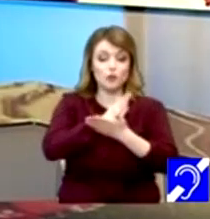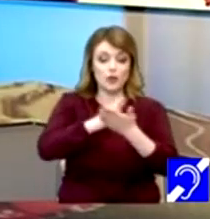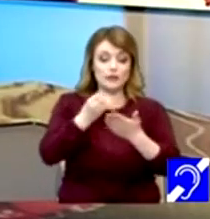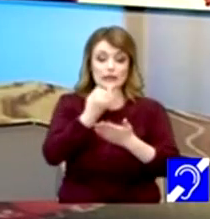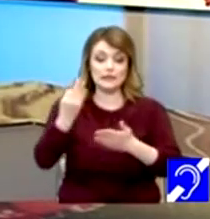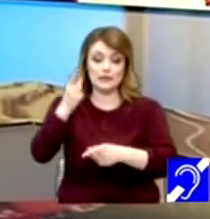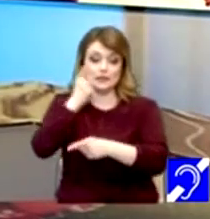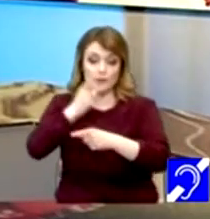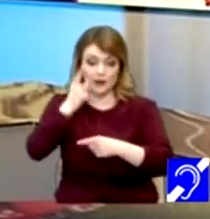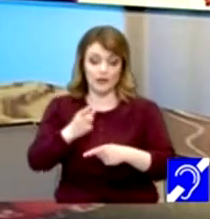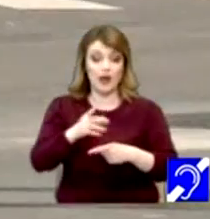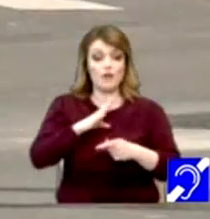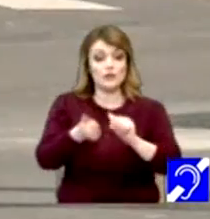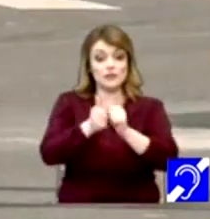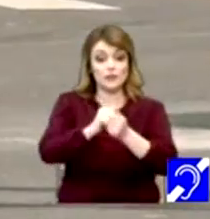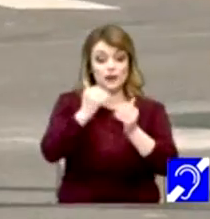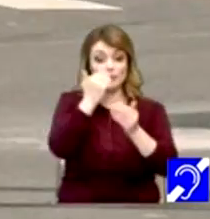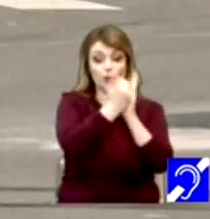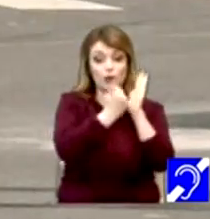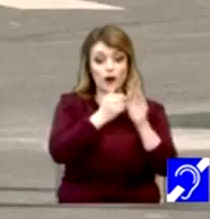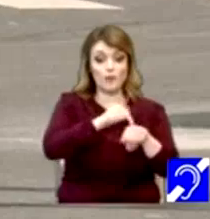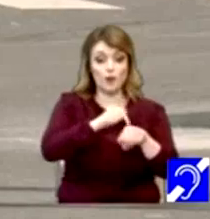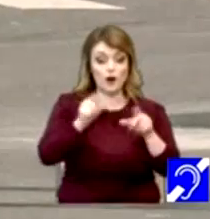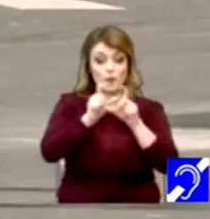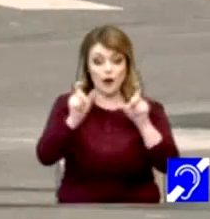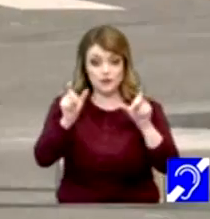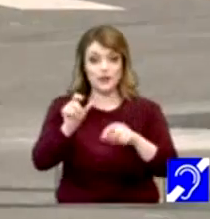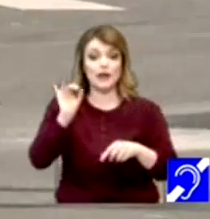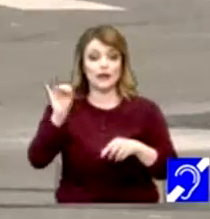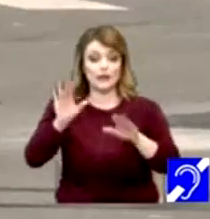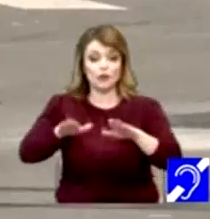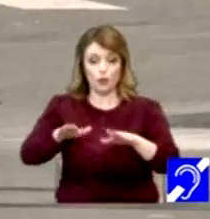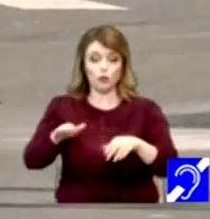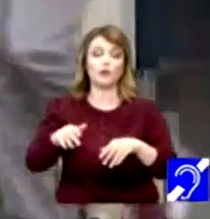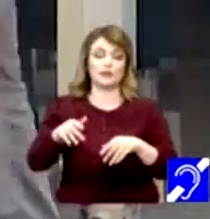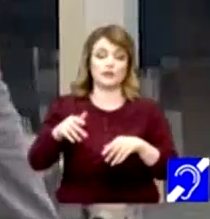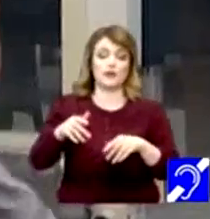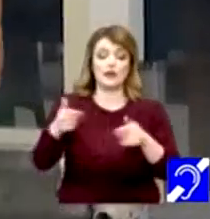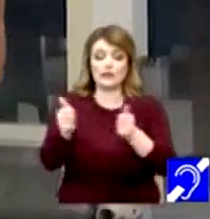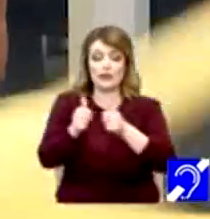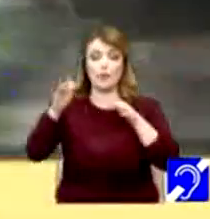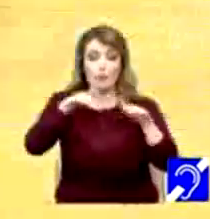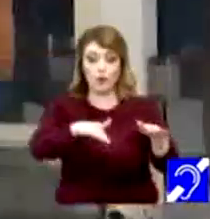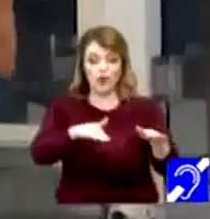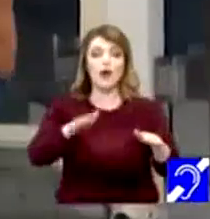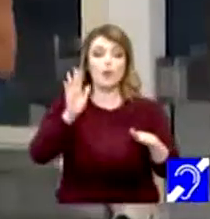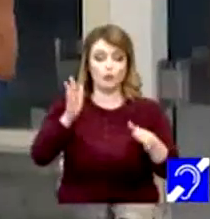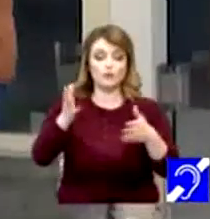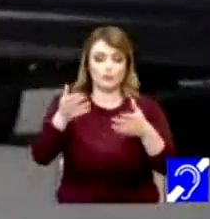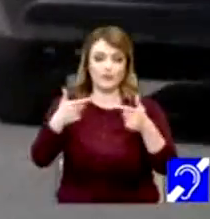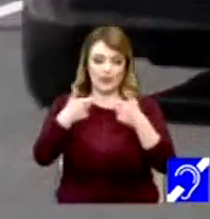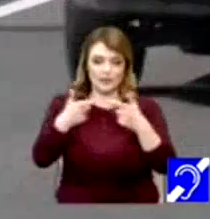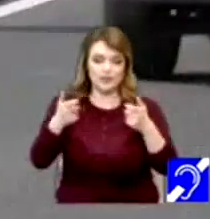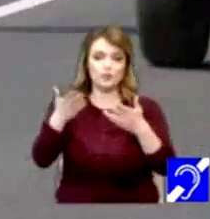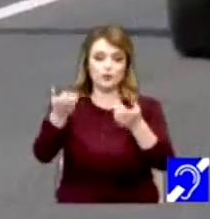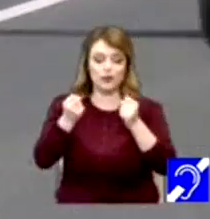Ortodox. A fost schimbat programul magazinelor și stațiunilor de pe litoral, care vor oferi acces pentru 70%